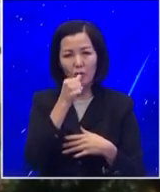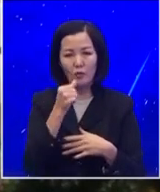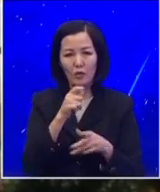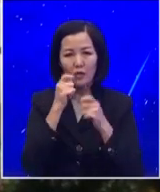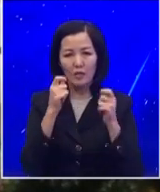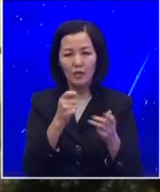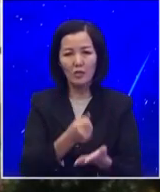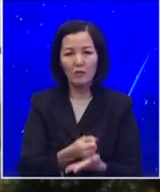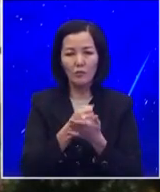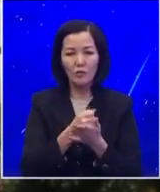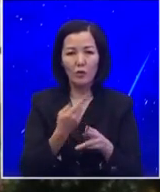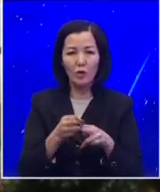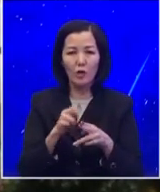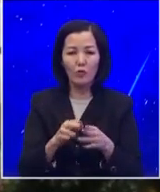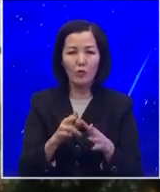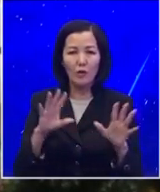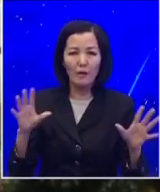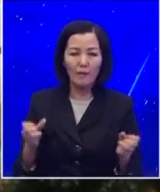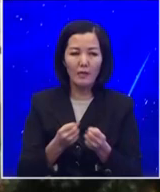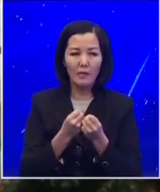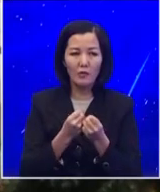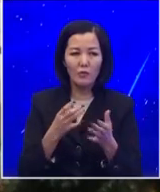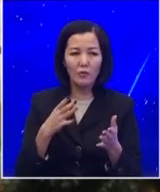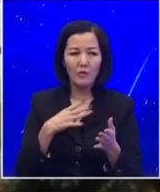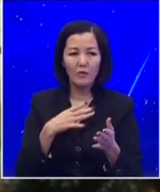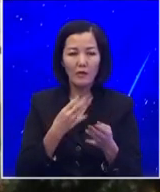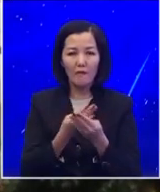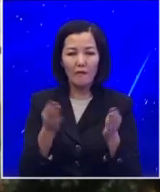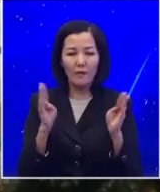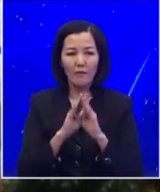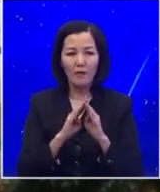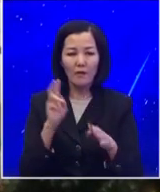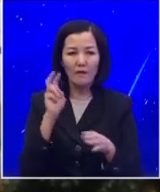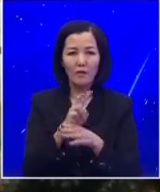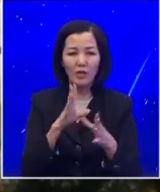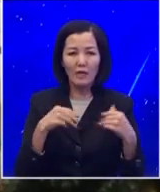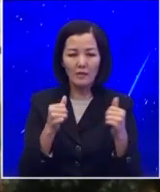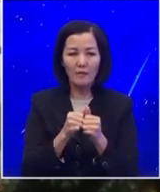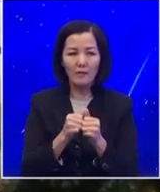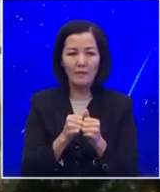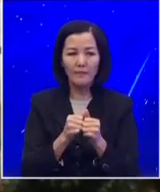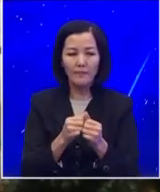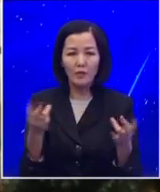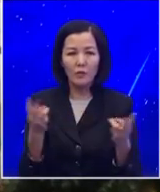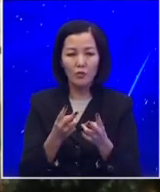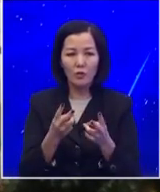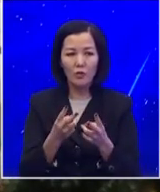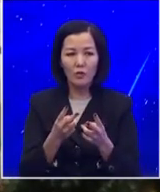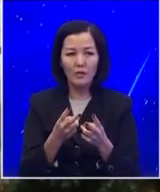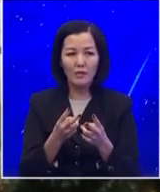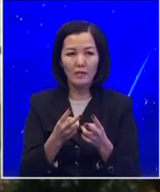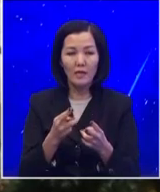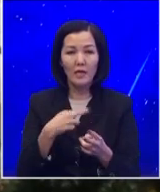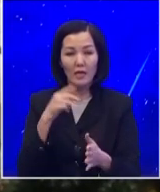спонсоры, которые оказывали поддержку в период пандемии, когда мы навещали семьи нуждающиеся.